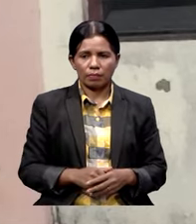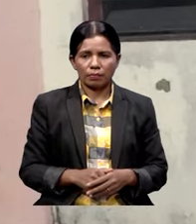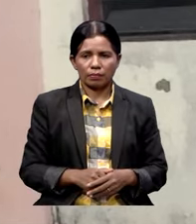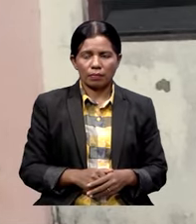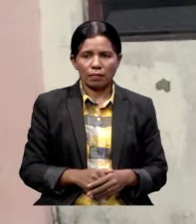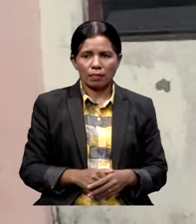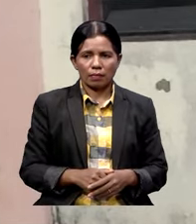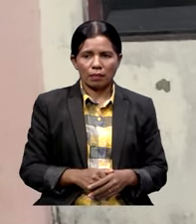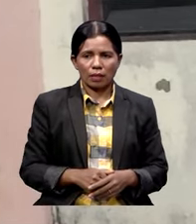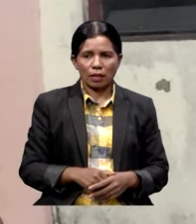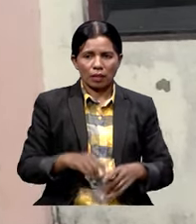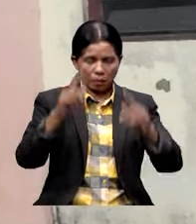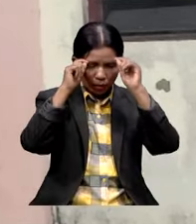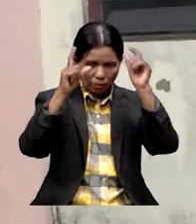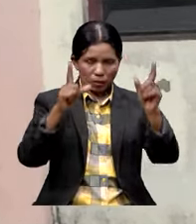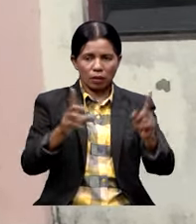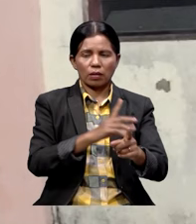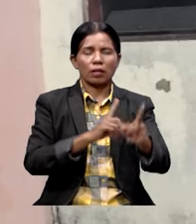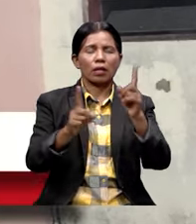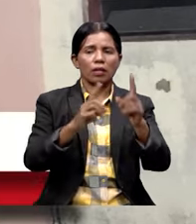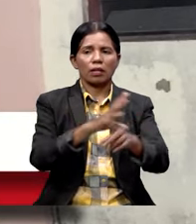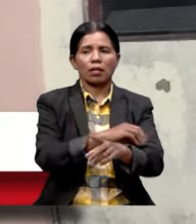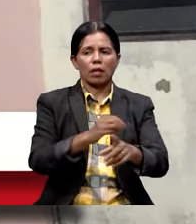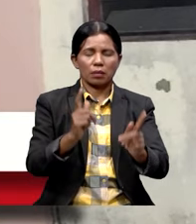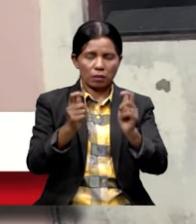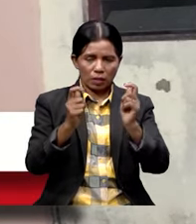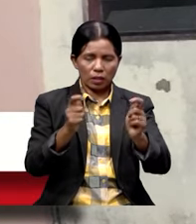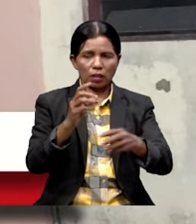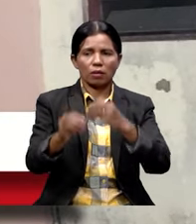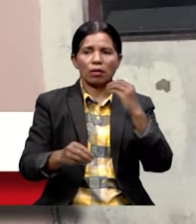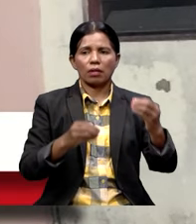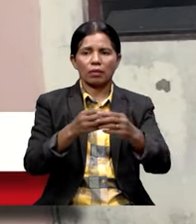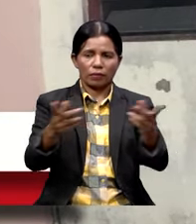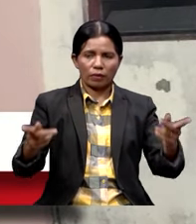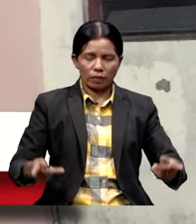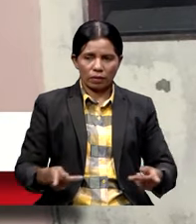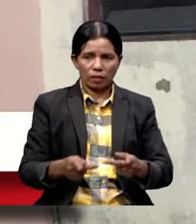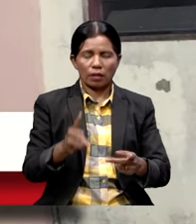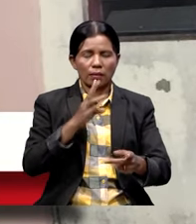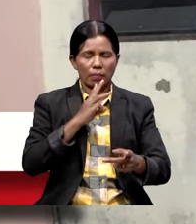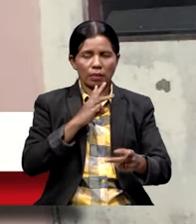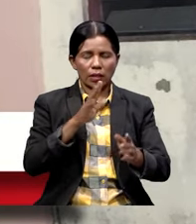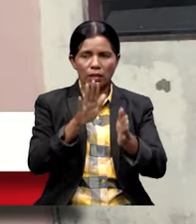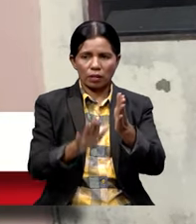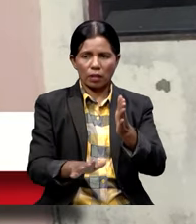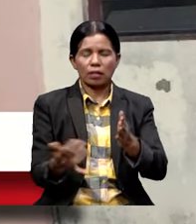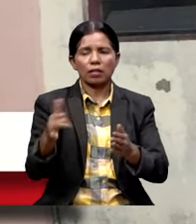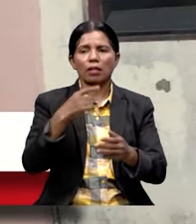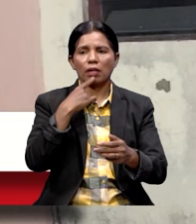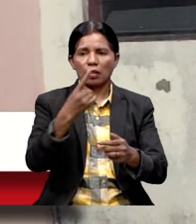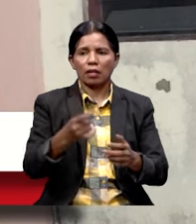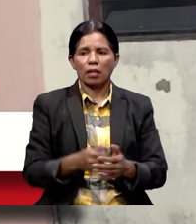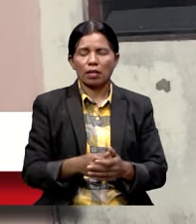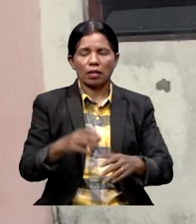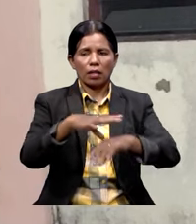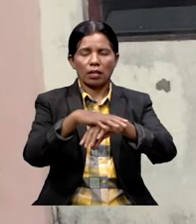Timoruan neve estudo kono ba geologia ma atu bel koko iha are ne katakari be moris sira diam